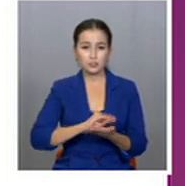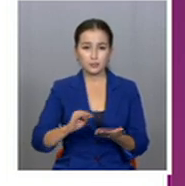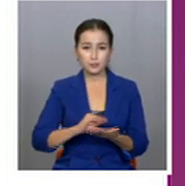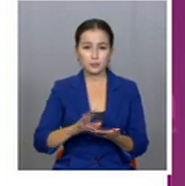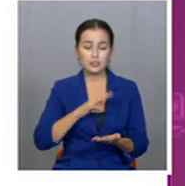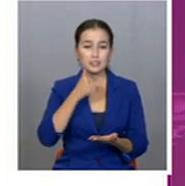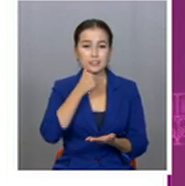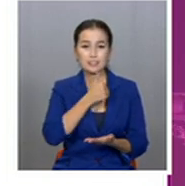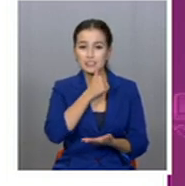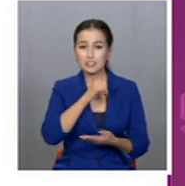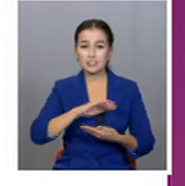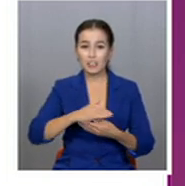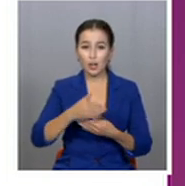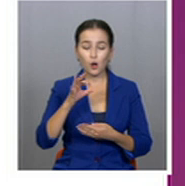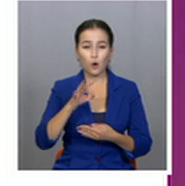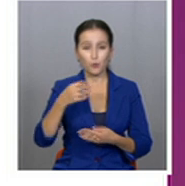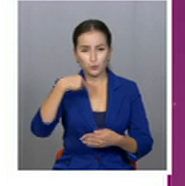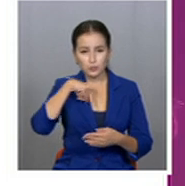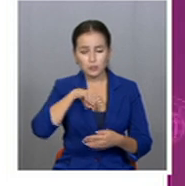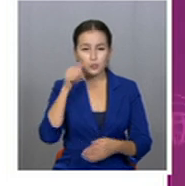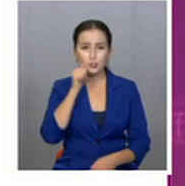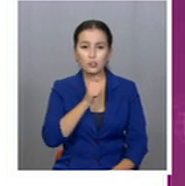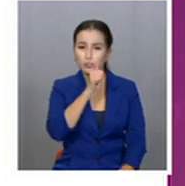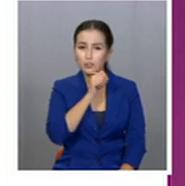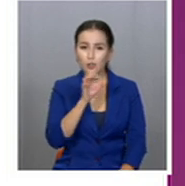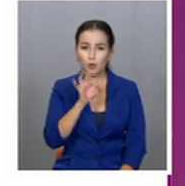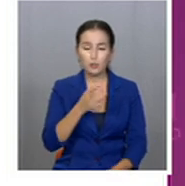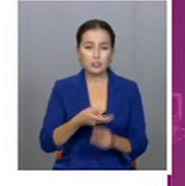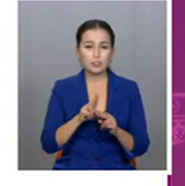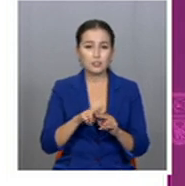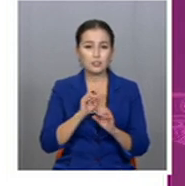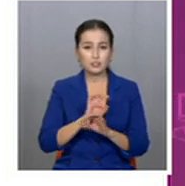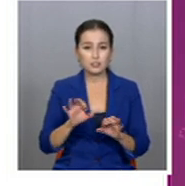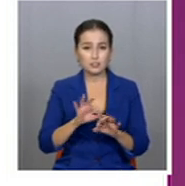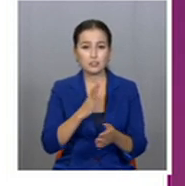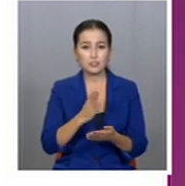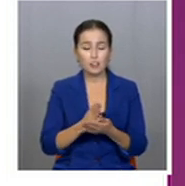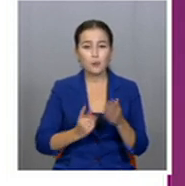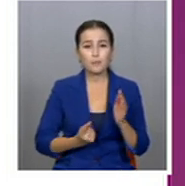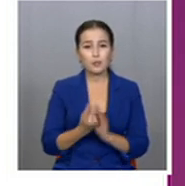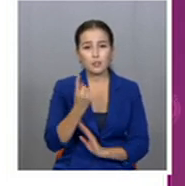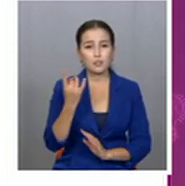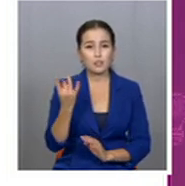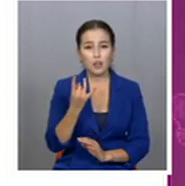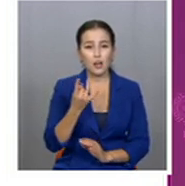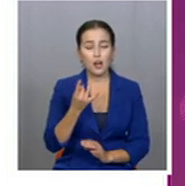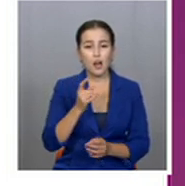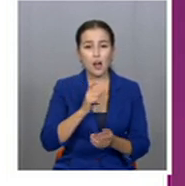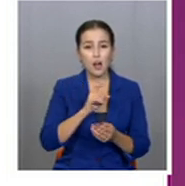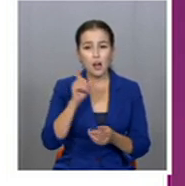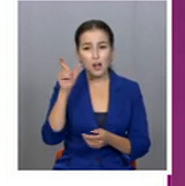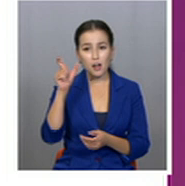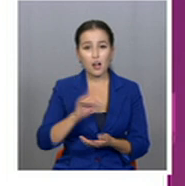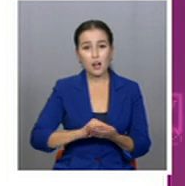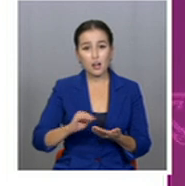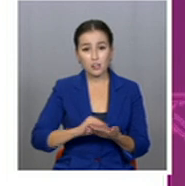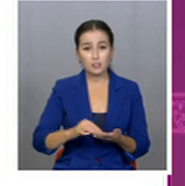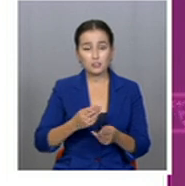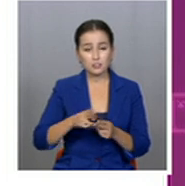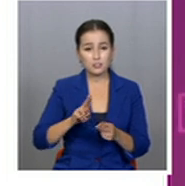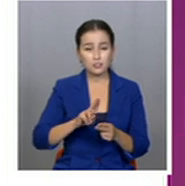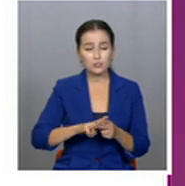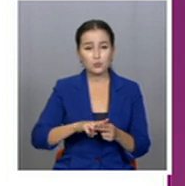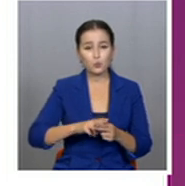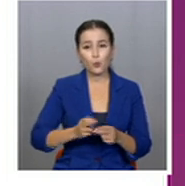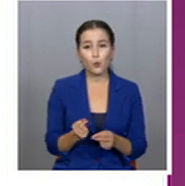сандығы ішкі құпиясы туралы сыр шертеді. Алғашында ақын өлеңін досқа жазылған хат